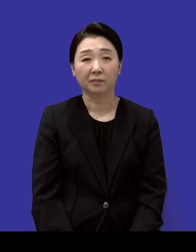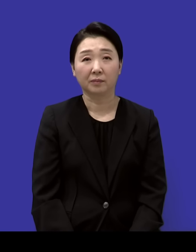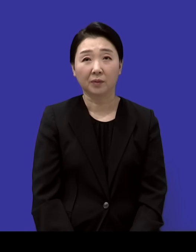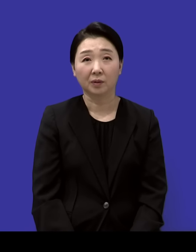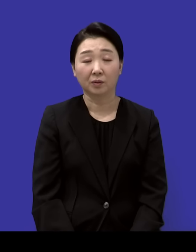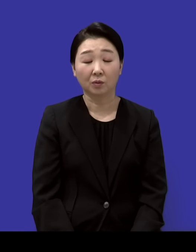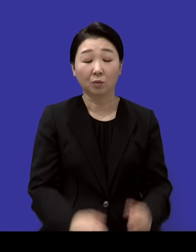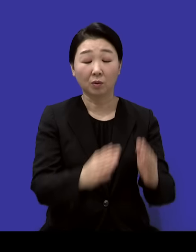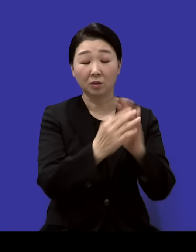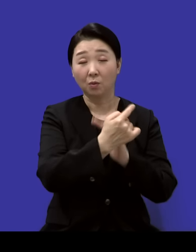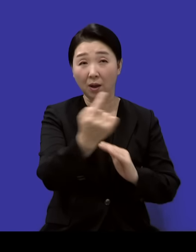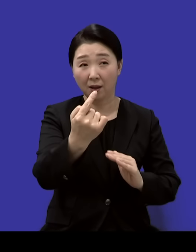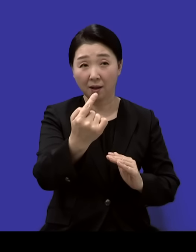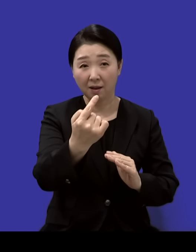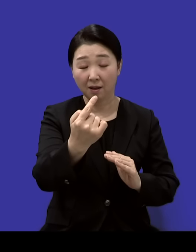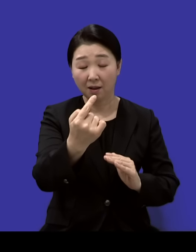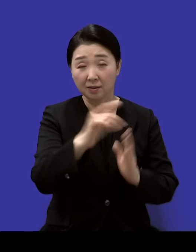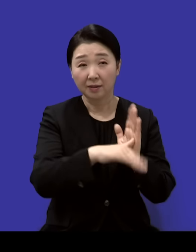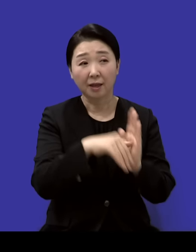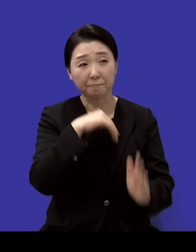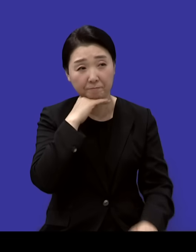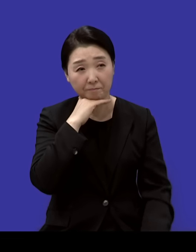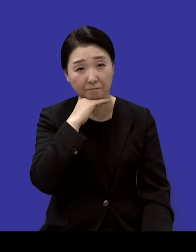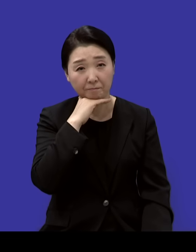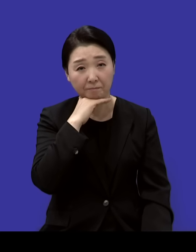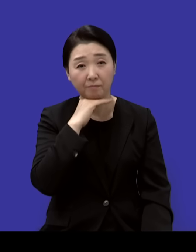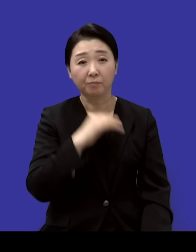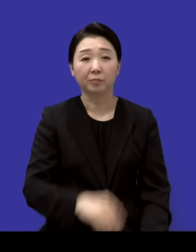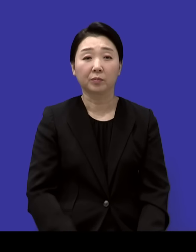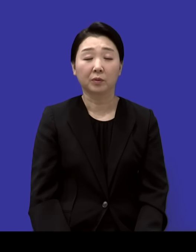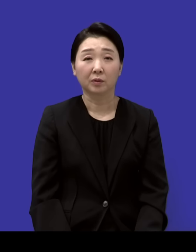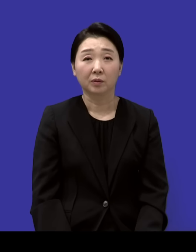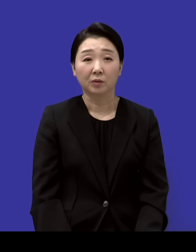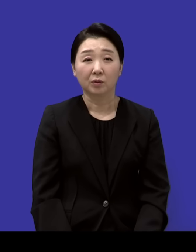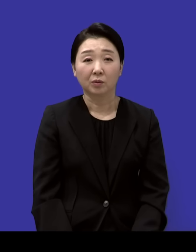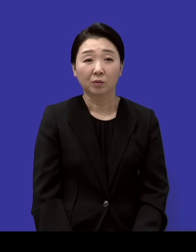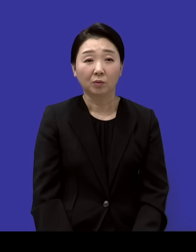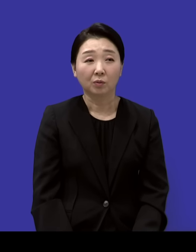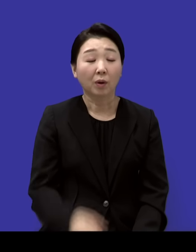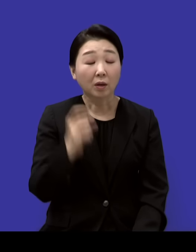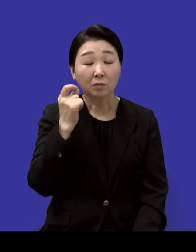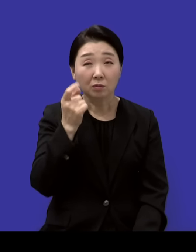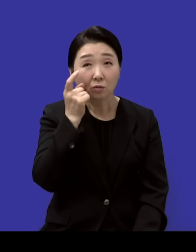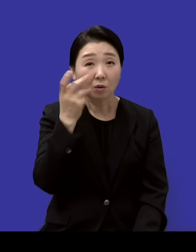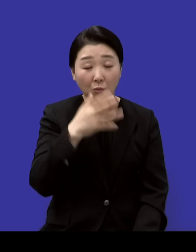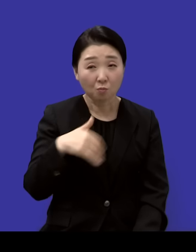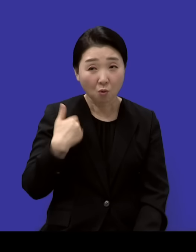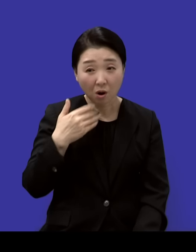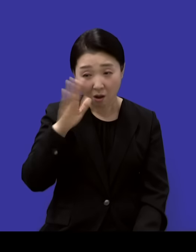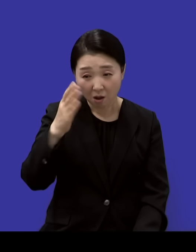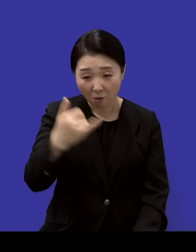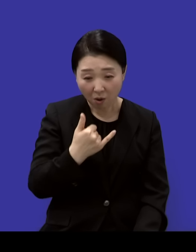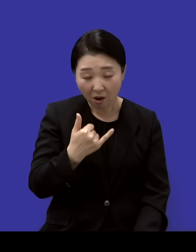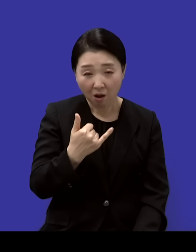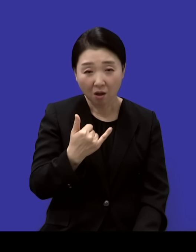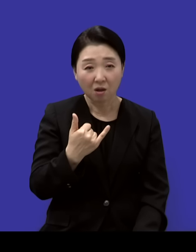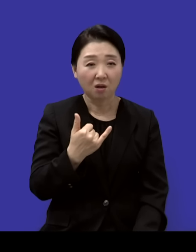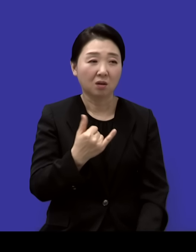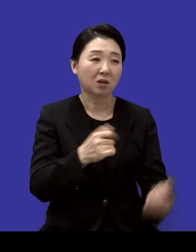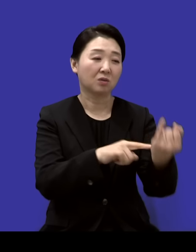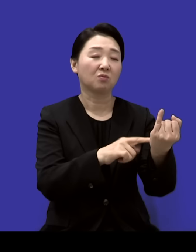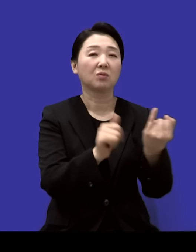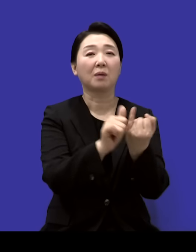기다리면 한 번은 만나겠지 싶어서 기다려봤거든요. 근데 웬 모르는 번호한테 전화가 와서 받아보니까 그 친구의 남편인